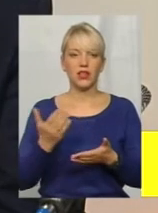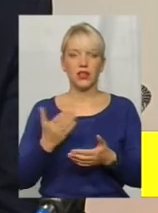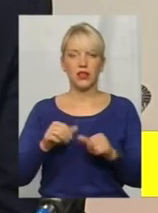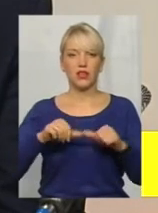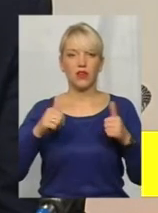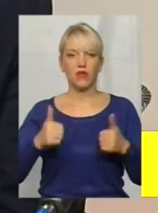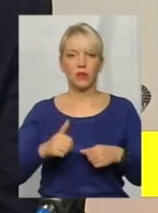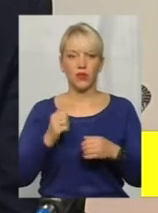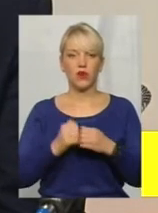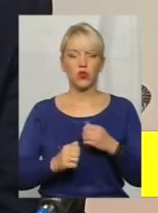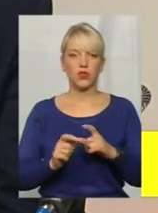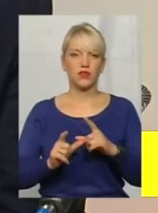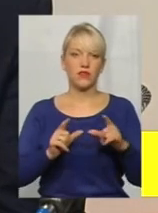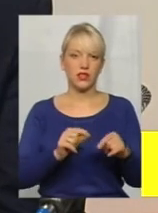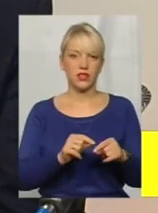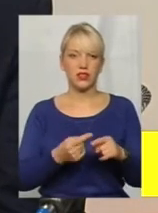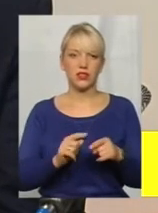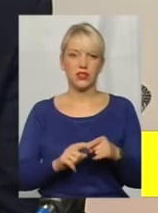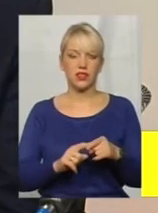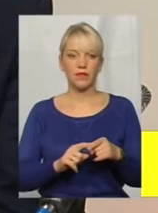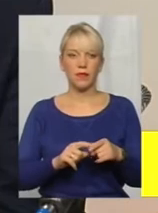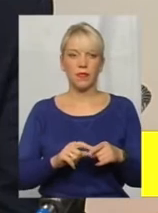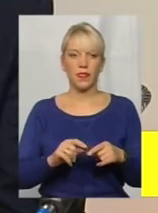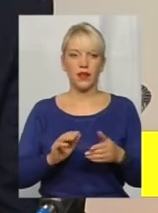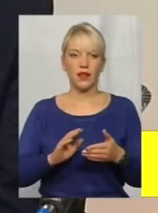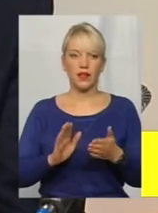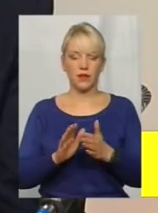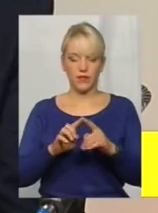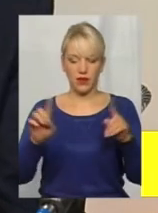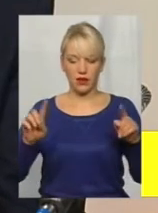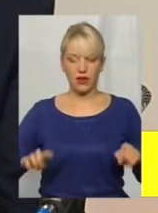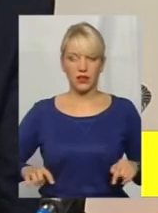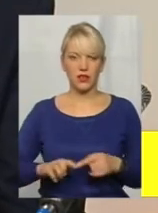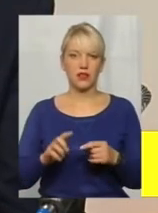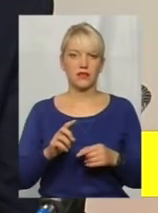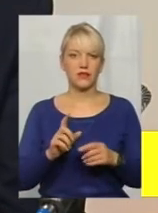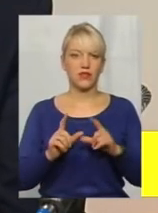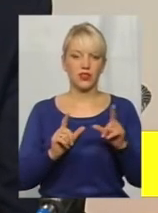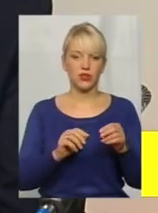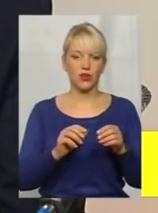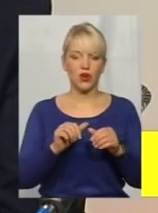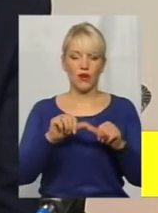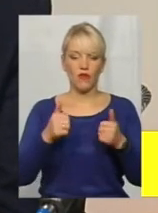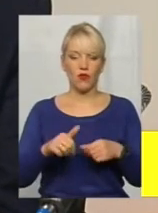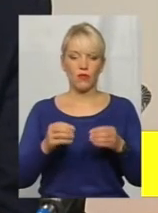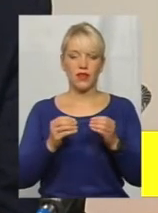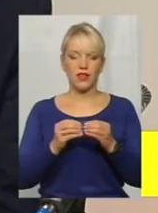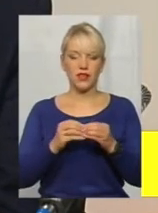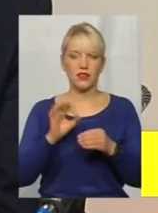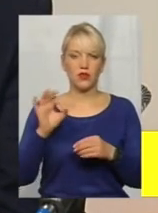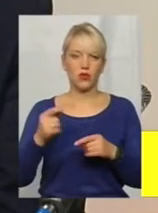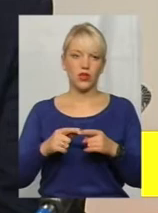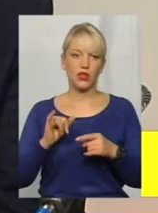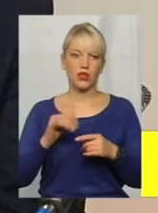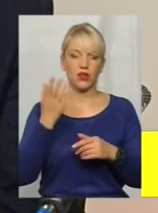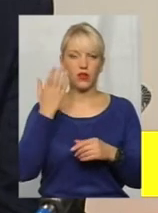на кожний виїзд. Це карта виїзду форма 110О. Також бралися пояснюючі, і кожен